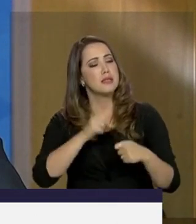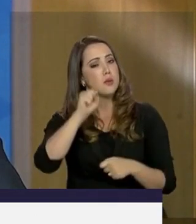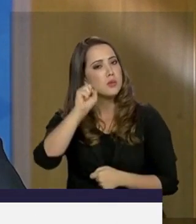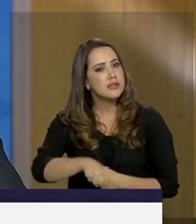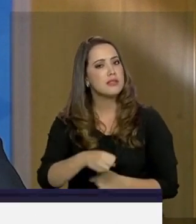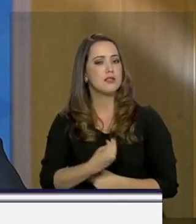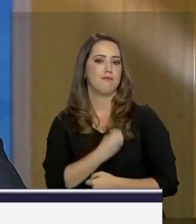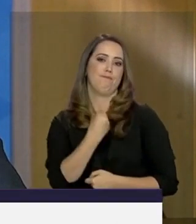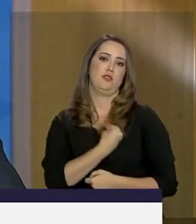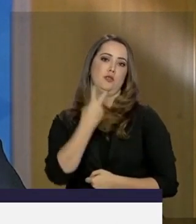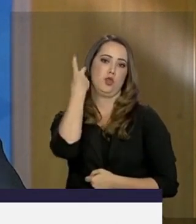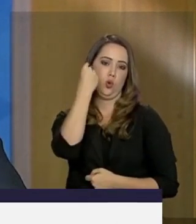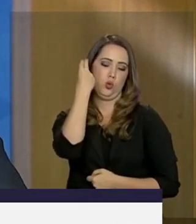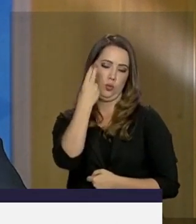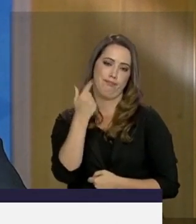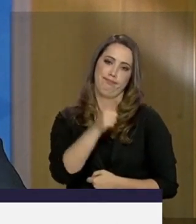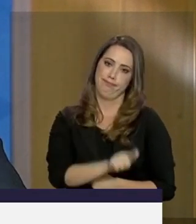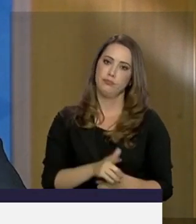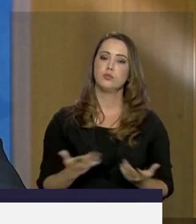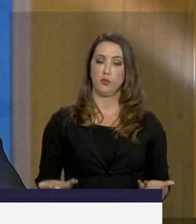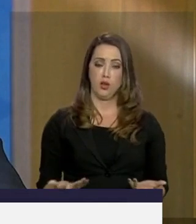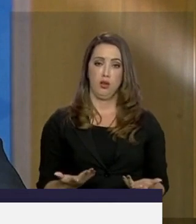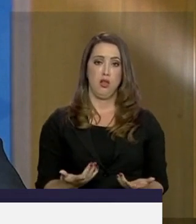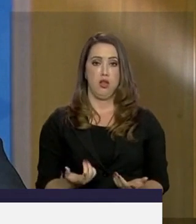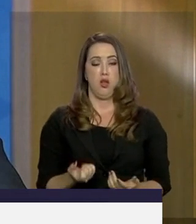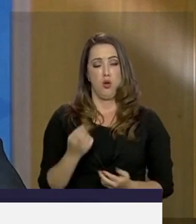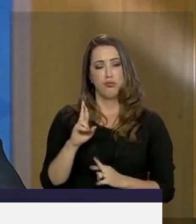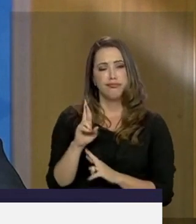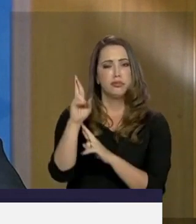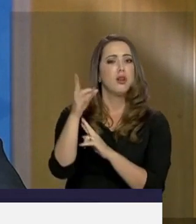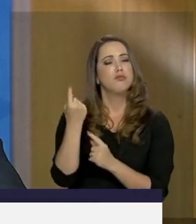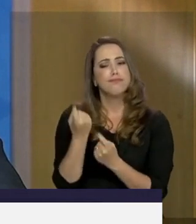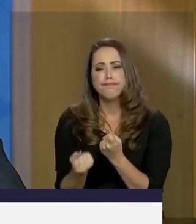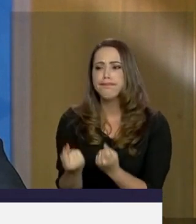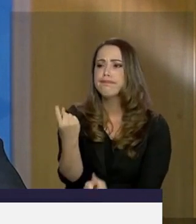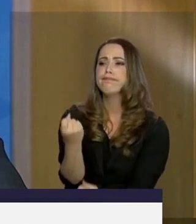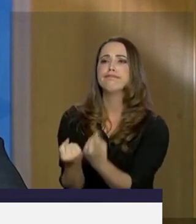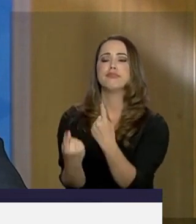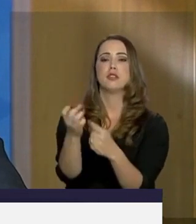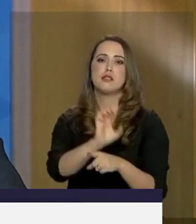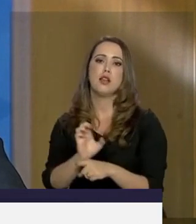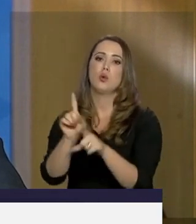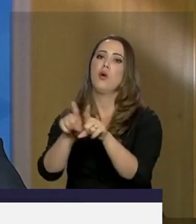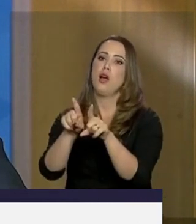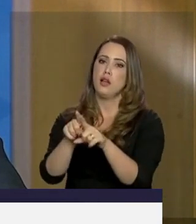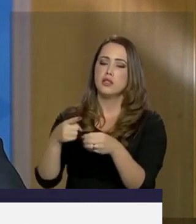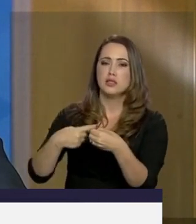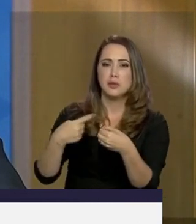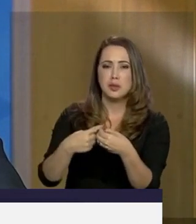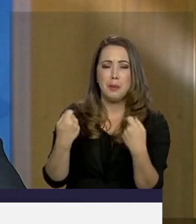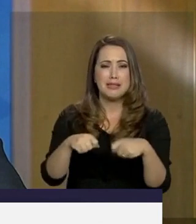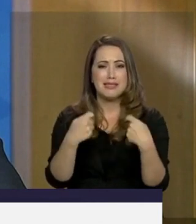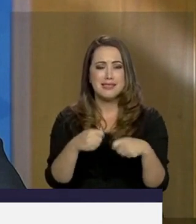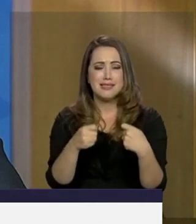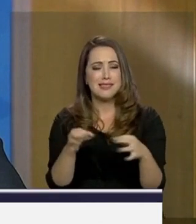familles doivent être préservés. Nous devons revenir à la normalité. Dans ce sens, quelques autorités étatiques et municipales doivent abandonner les politiques de la